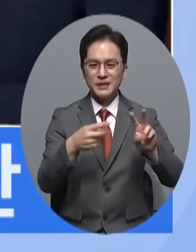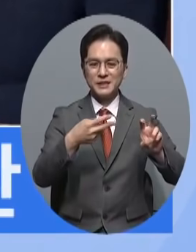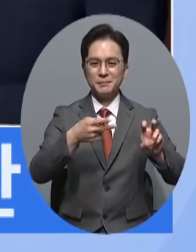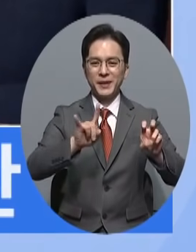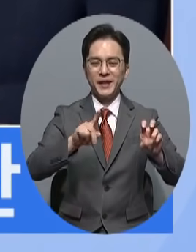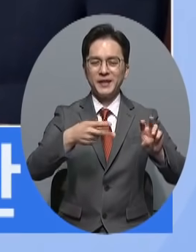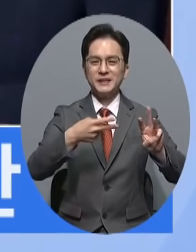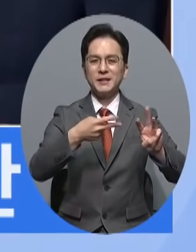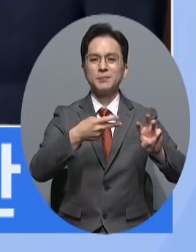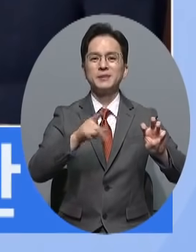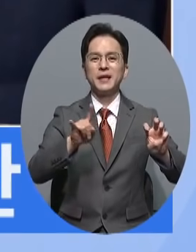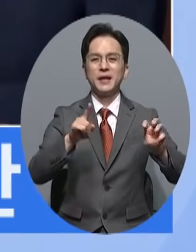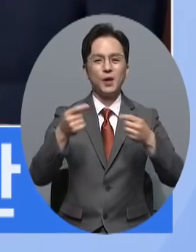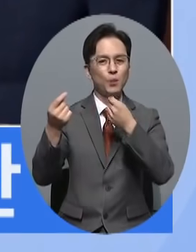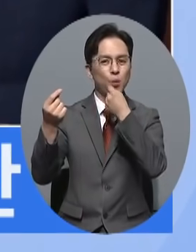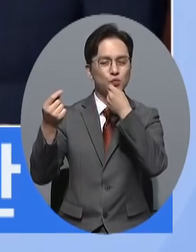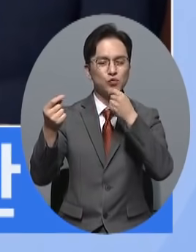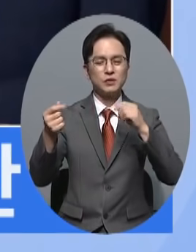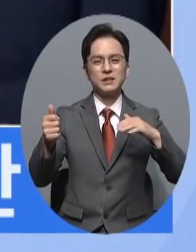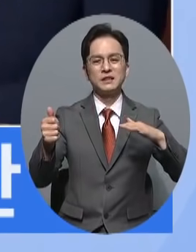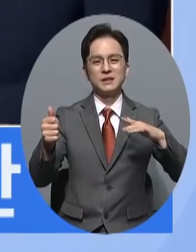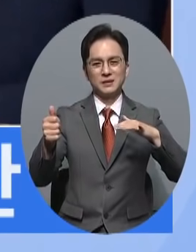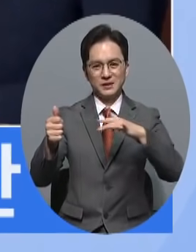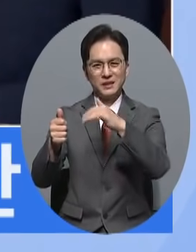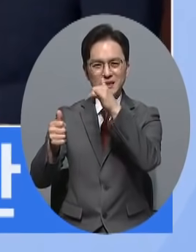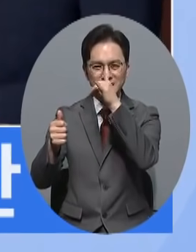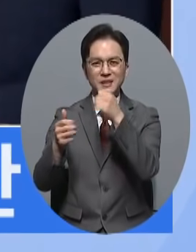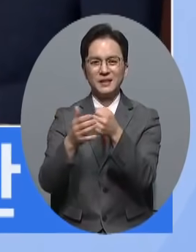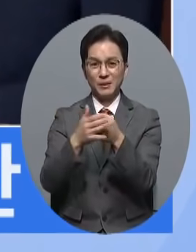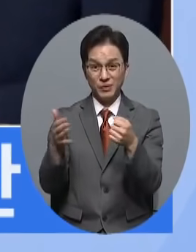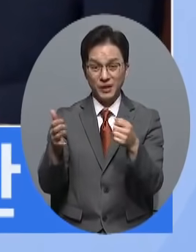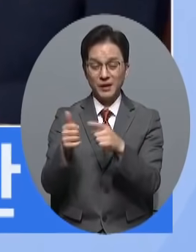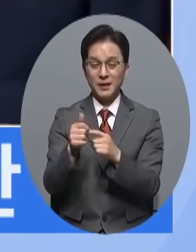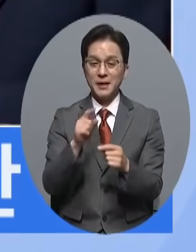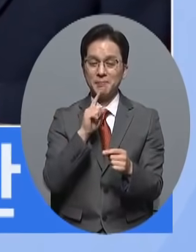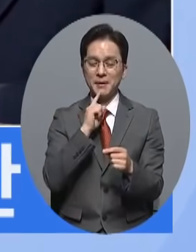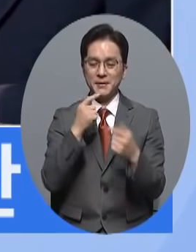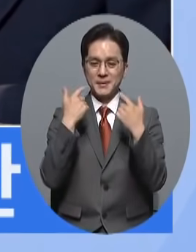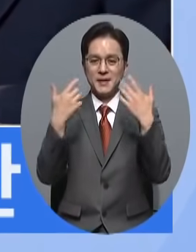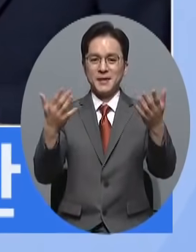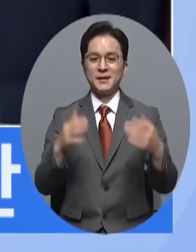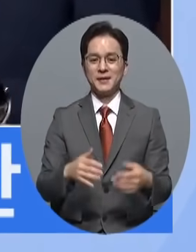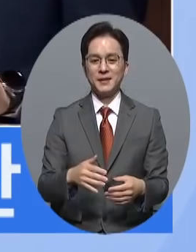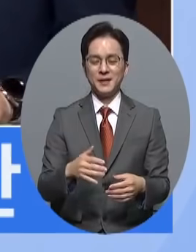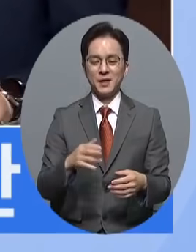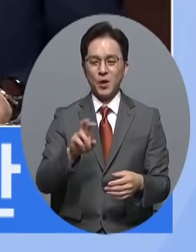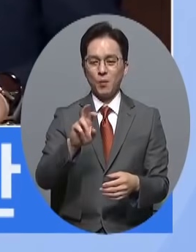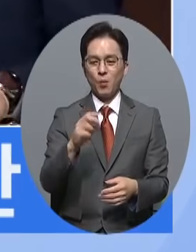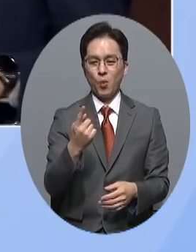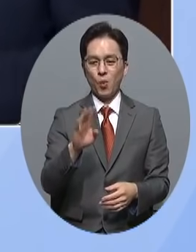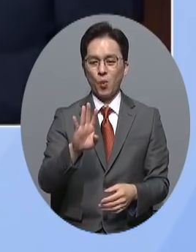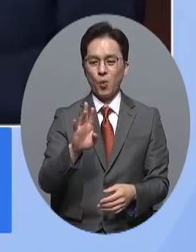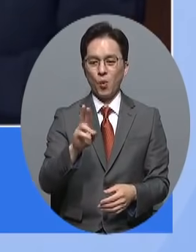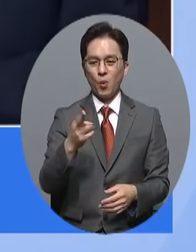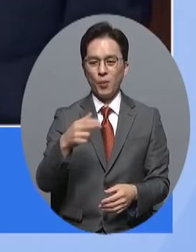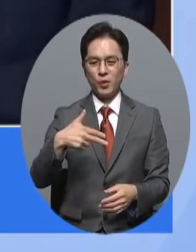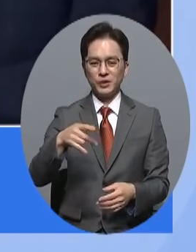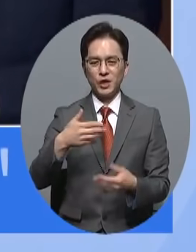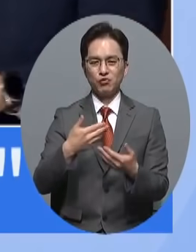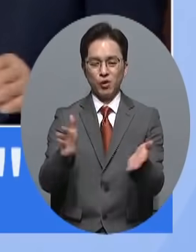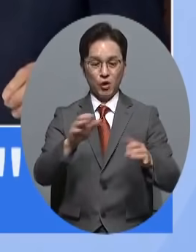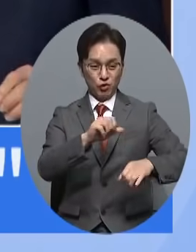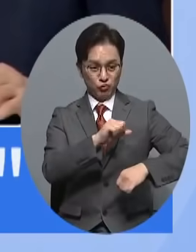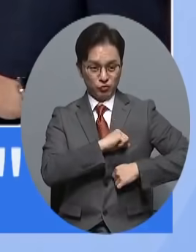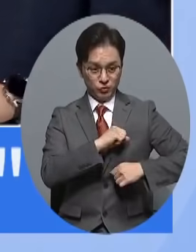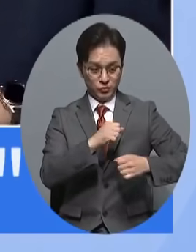사회적 공론화가 필요한 맞습니다. 겁니다. 그러니까 이게 굉장히 이게 누구의 공약으로 될 수 있는 것들이 아니라 우리 사회 근간을 흔드는 문제이기 때문에 근데 조금 저는 책임 있는